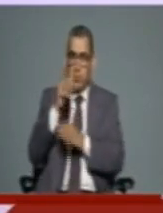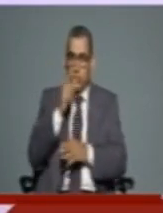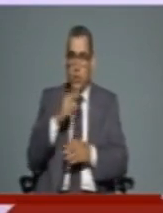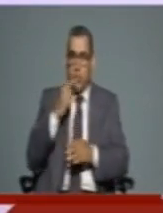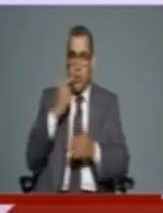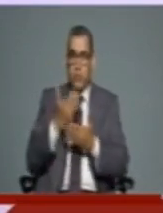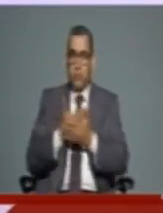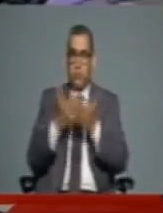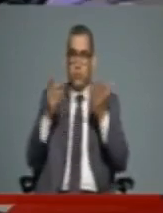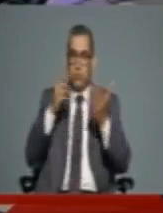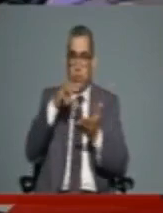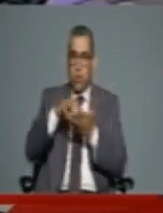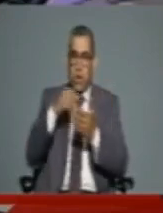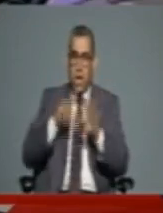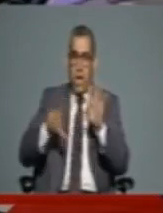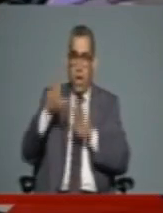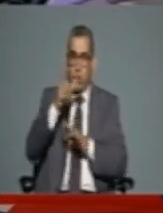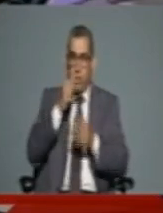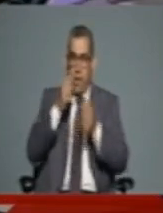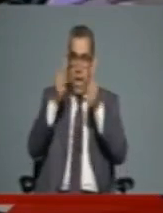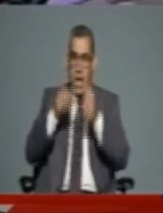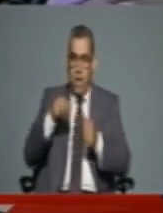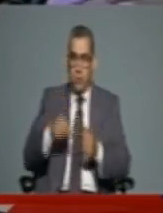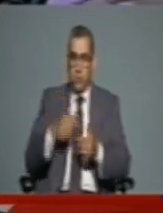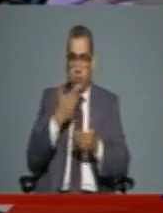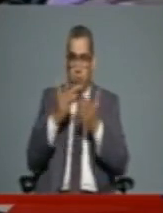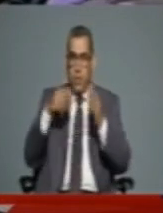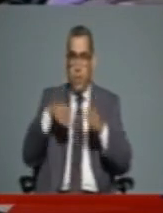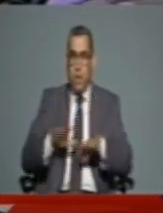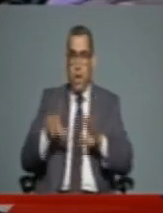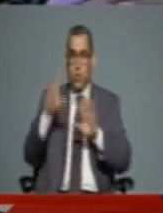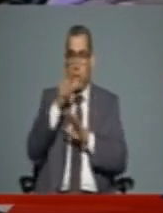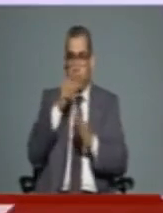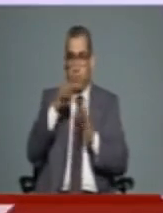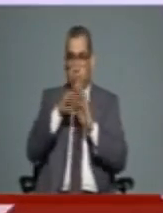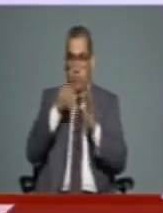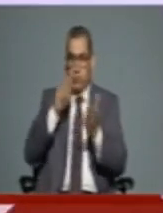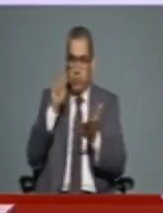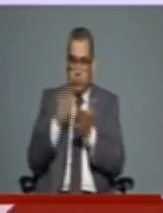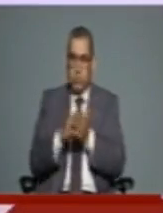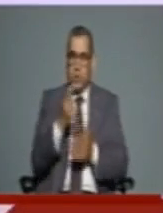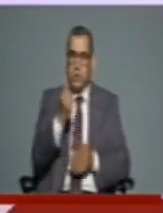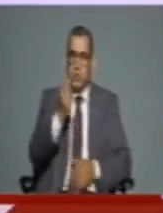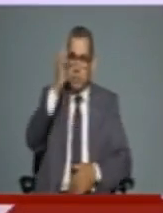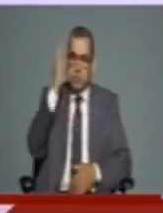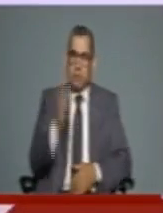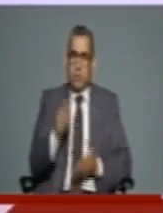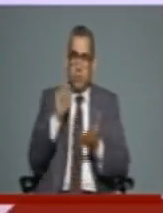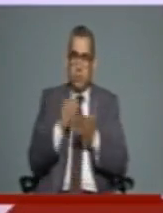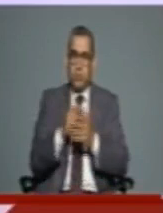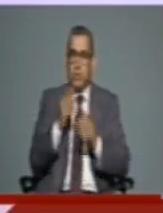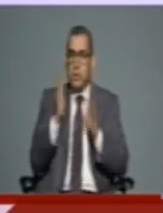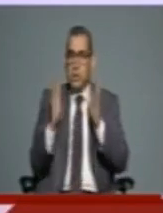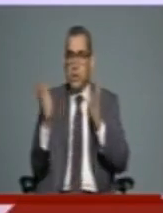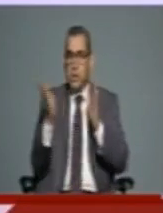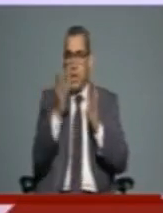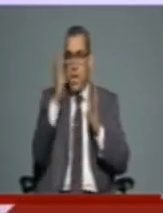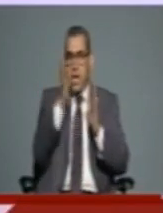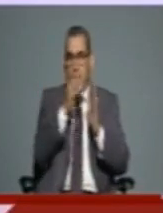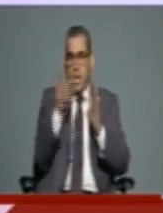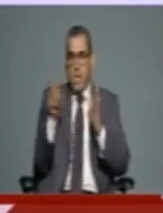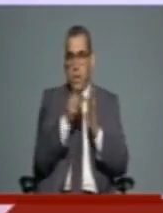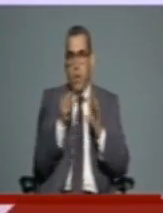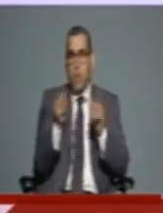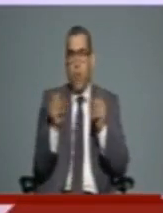دولة رئيس الوزراء للعرض على مجلس الوزراء لتحديد سعر لمدة محددة. استخدمنا